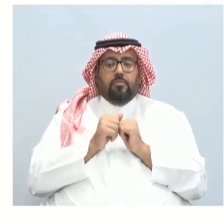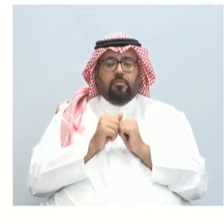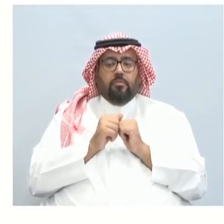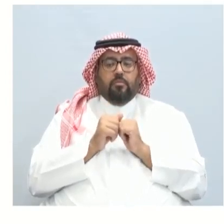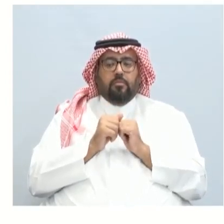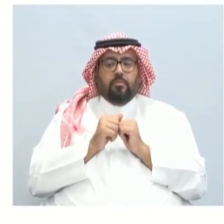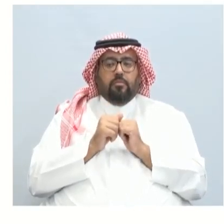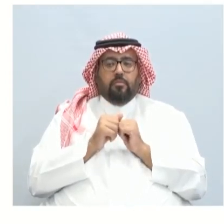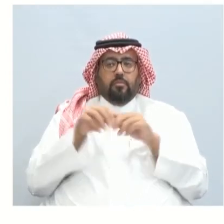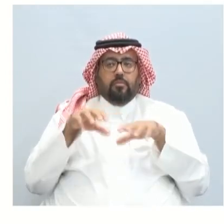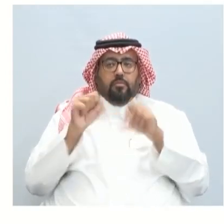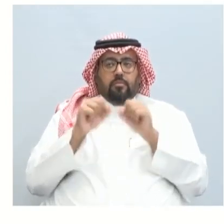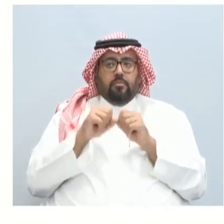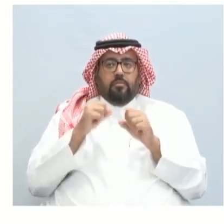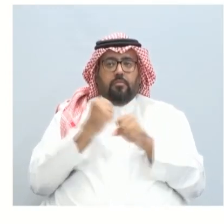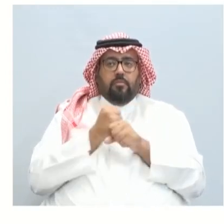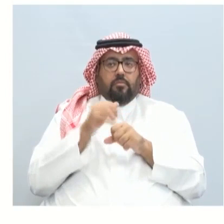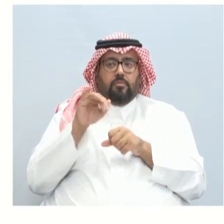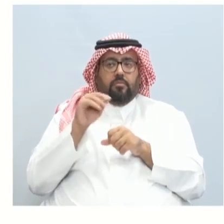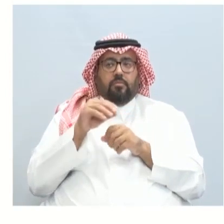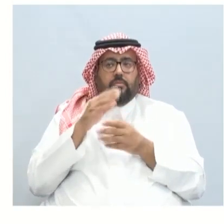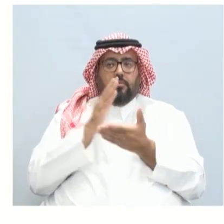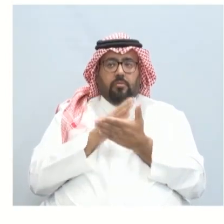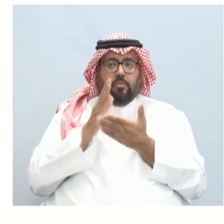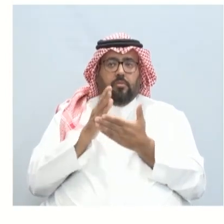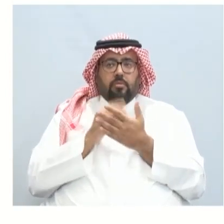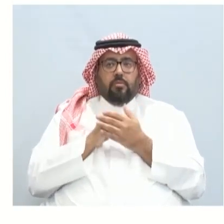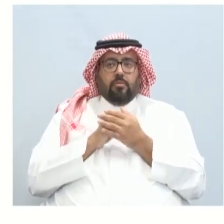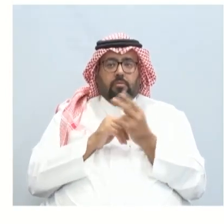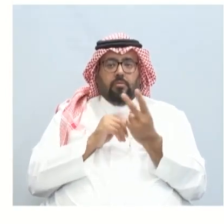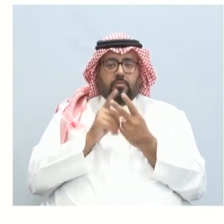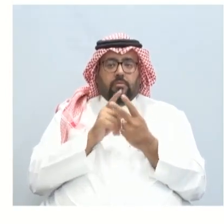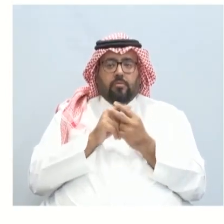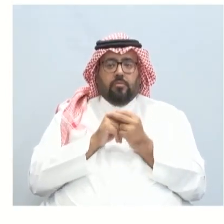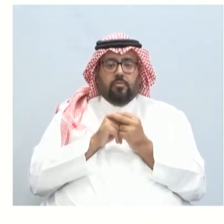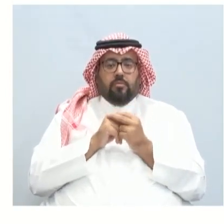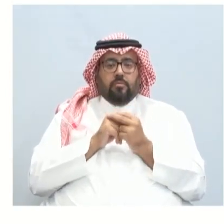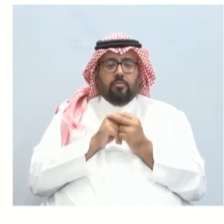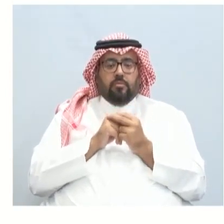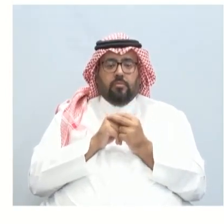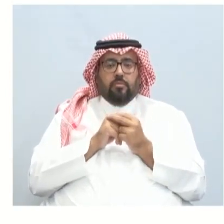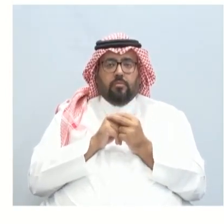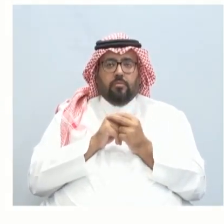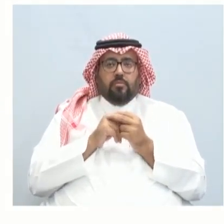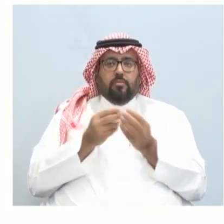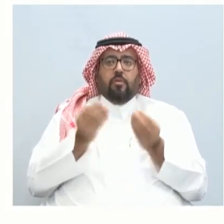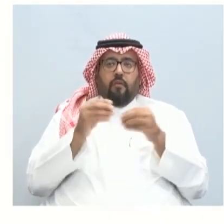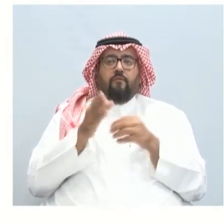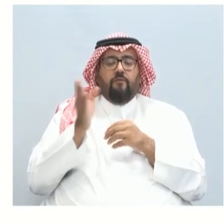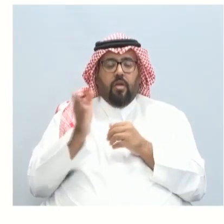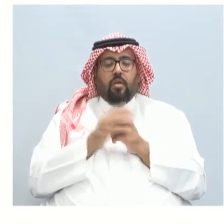ننتهي من الاعمال المهمه بتصنيفيها عاجل وغير عاجل هل نكتفي بل